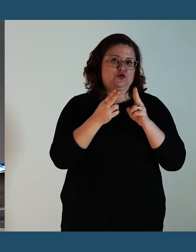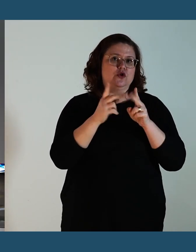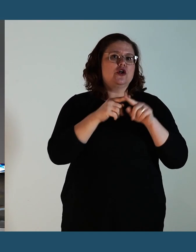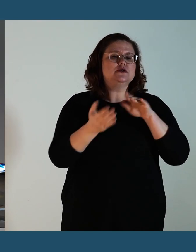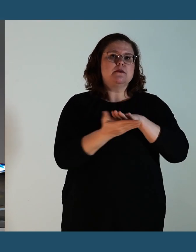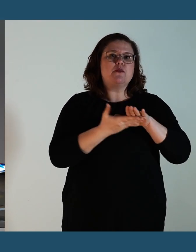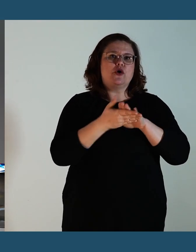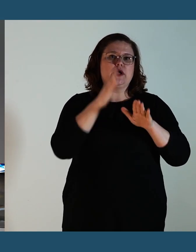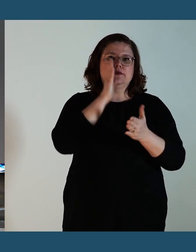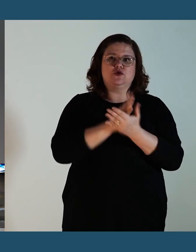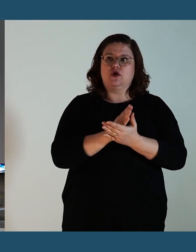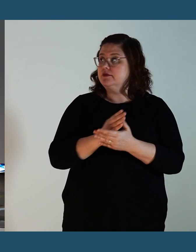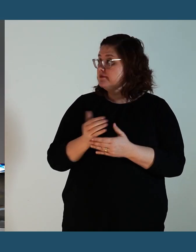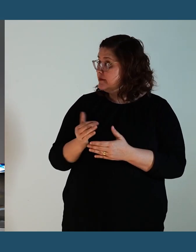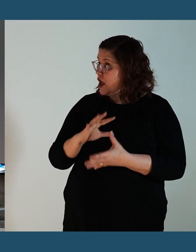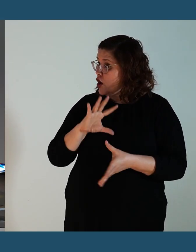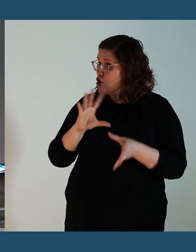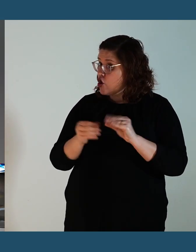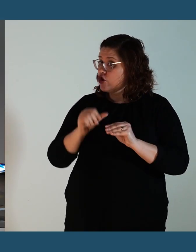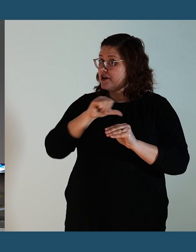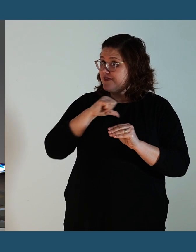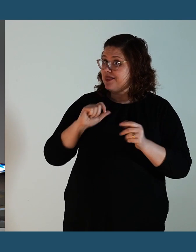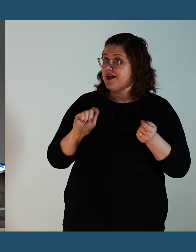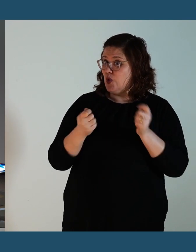ihmisoikeusperustaisesti. Kokonaisvaltaisesti. Kyllä.